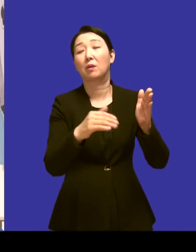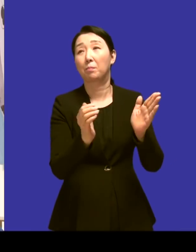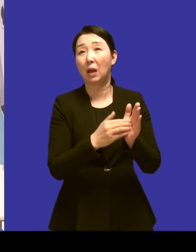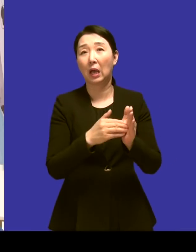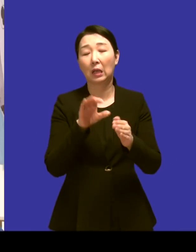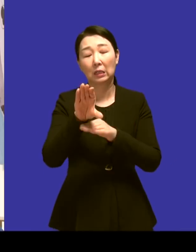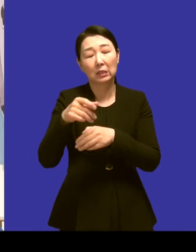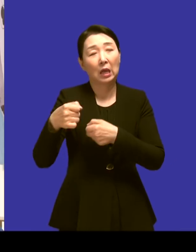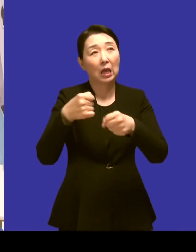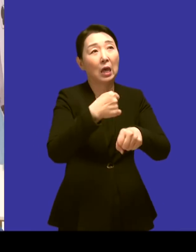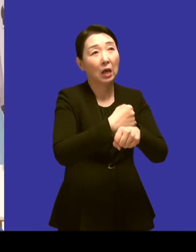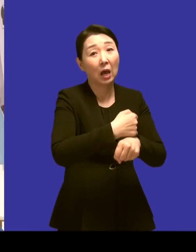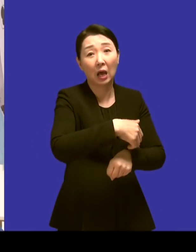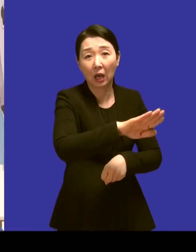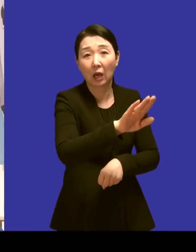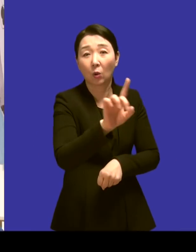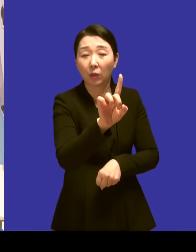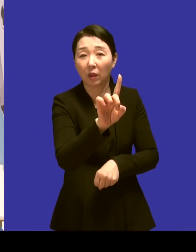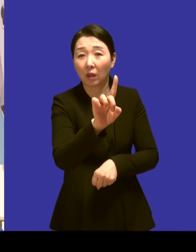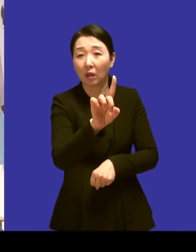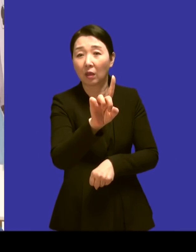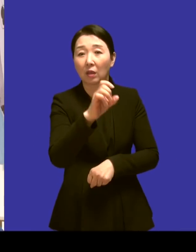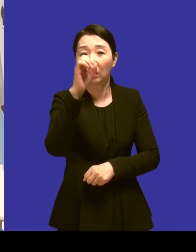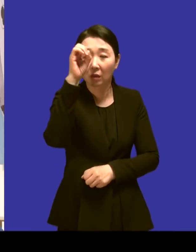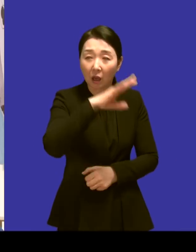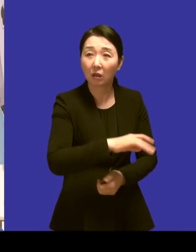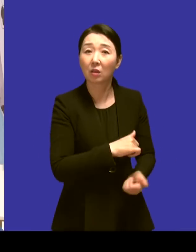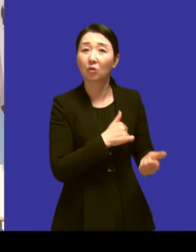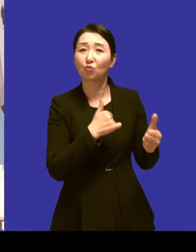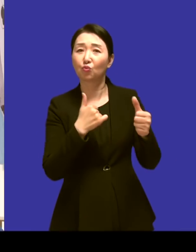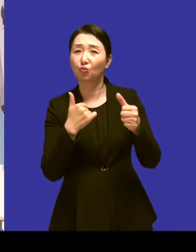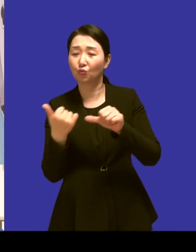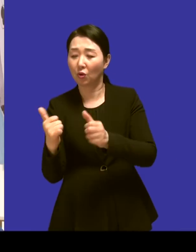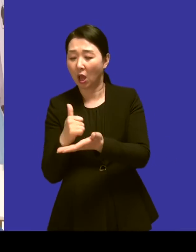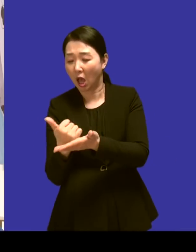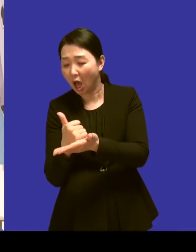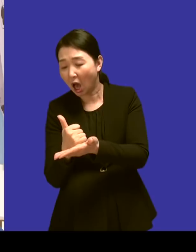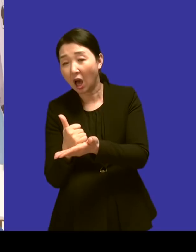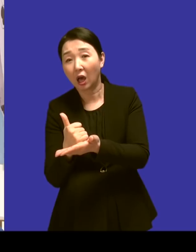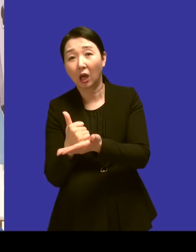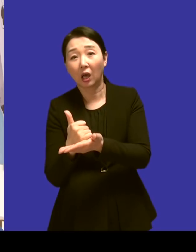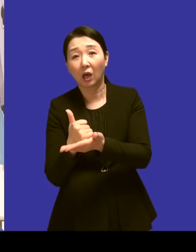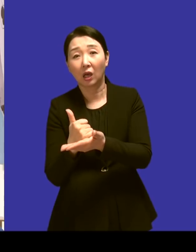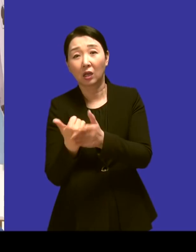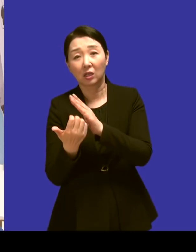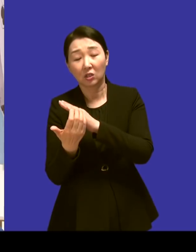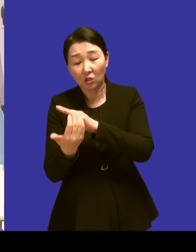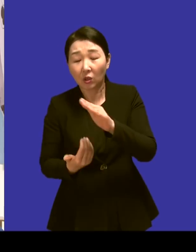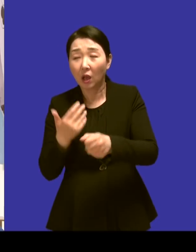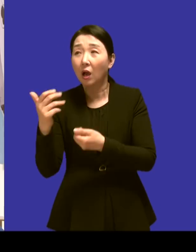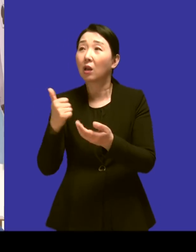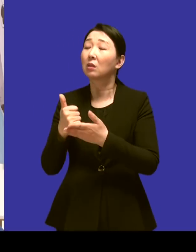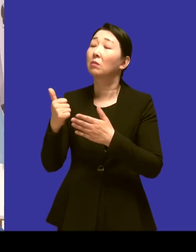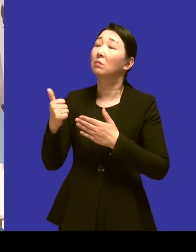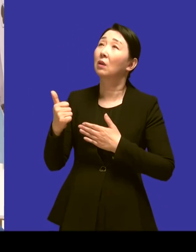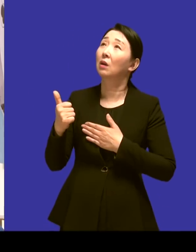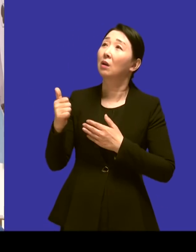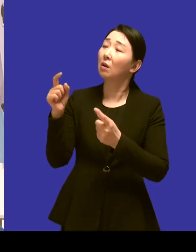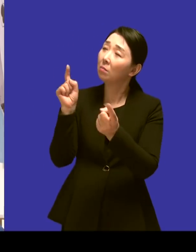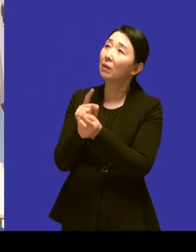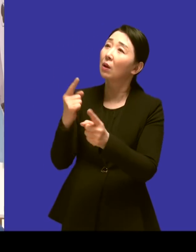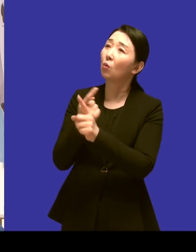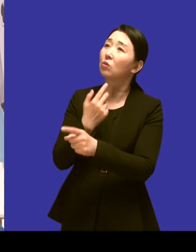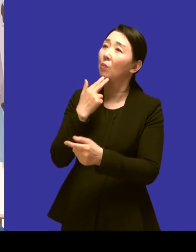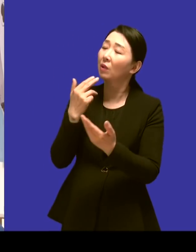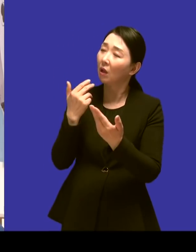갈까? 가서 나 진짜 그냥 진짜 죽기 바로 직전까지 가서 하나님한테 나 이거 안 만나주고 안